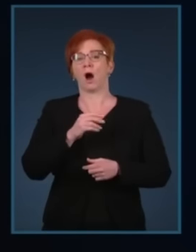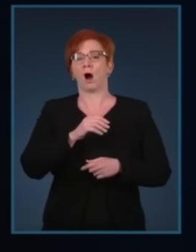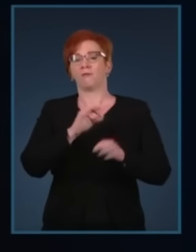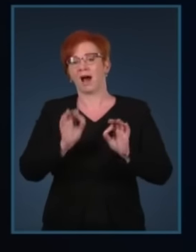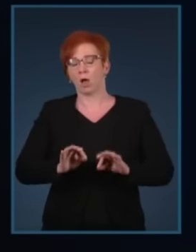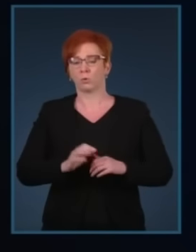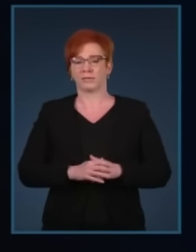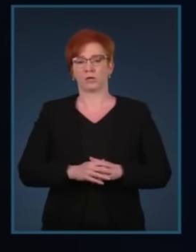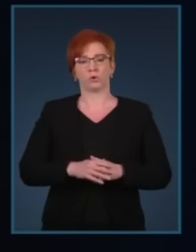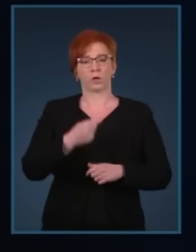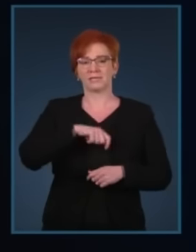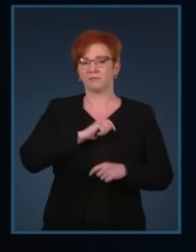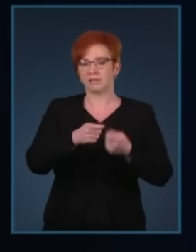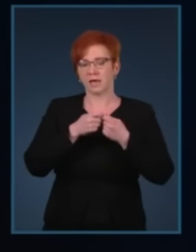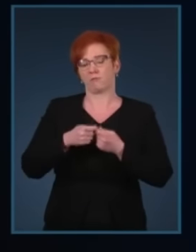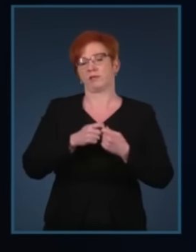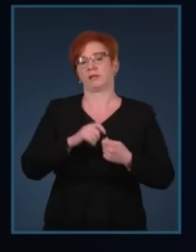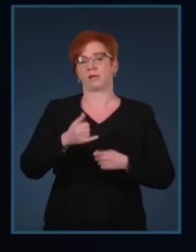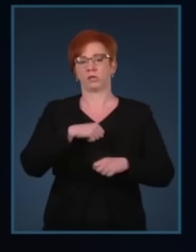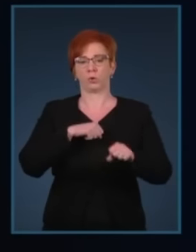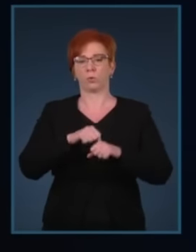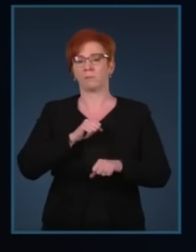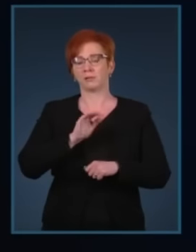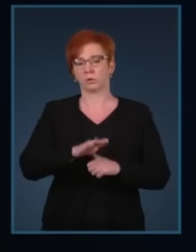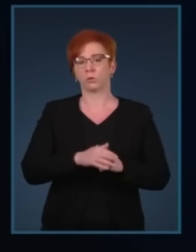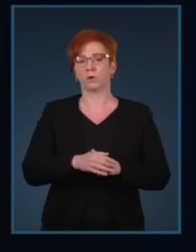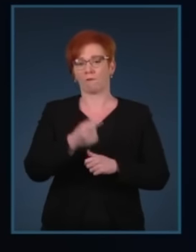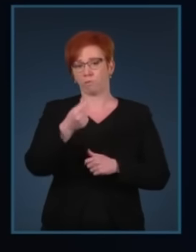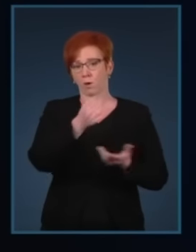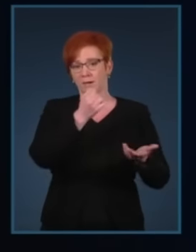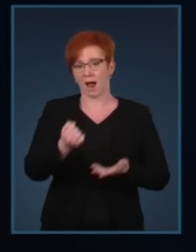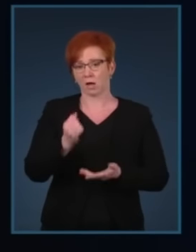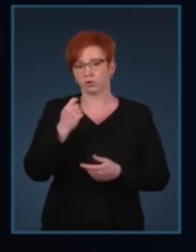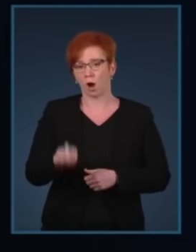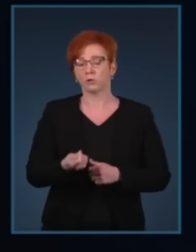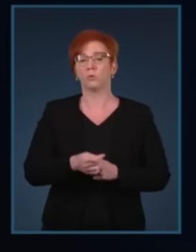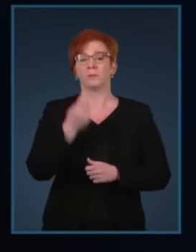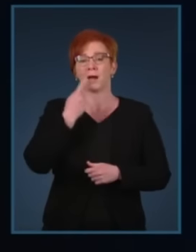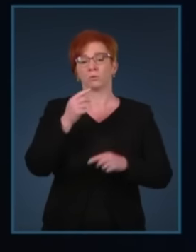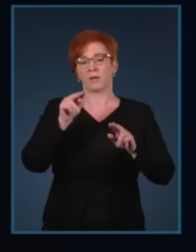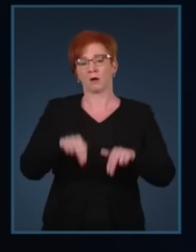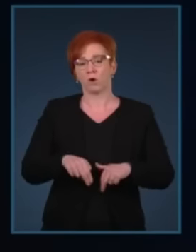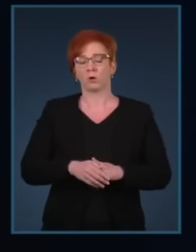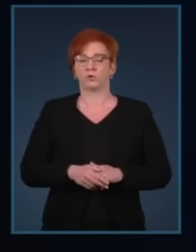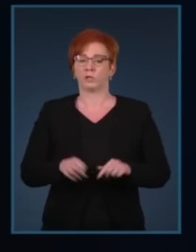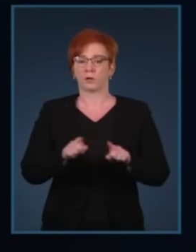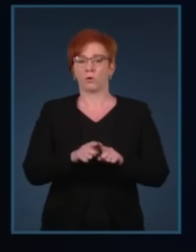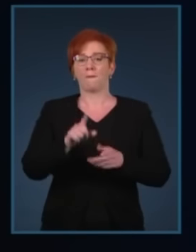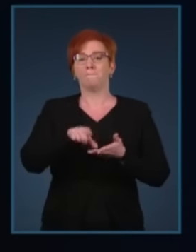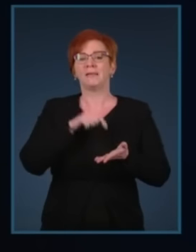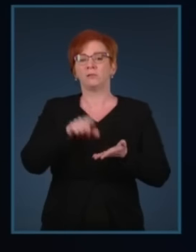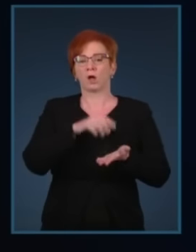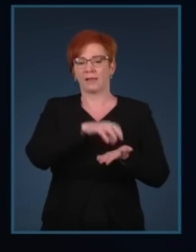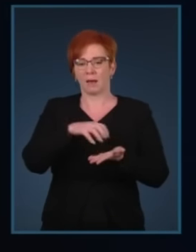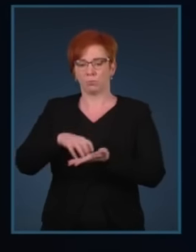civil szervezeteknek és az önkormányzatoknak forrás biztosít, hogy meg tudják valósítani azokat a mintatelepüléseket, amelyet a megoldás